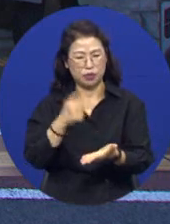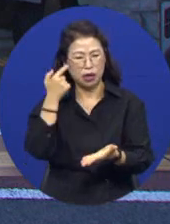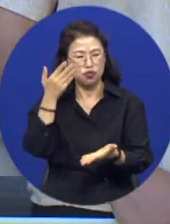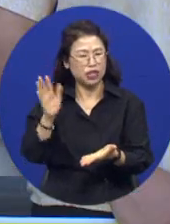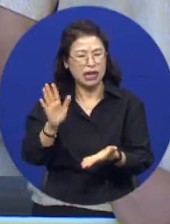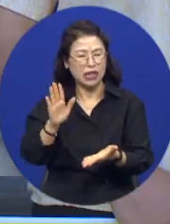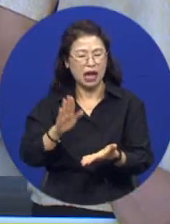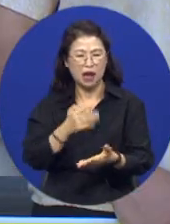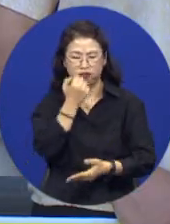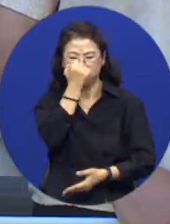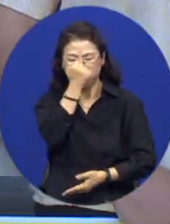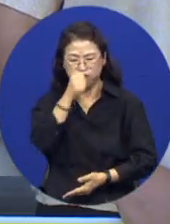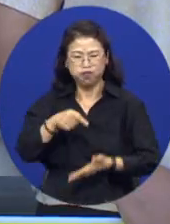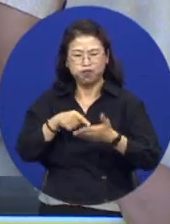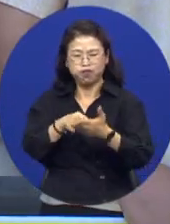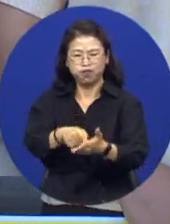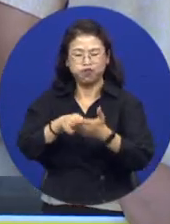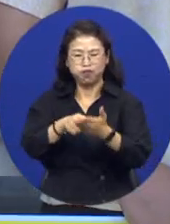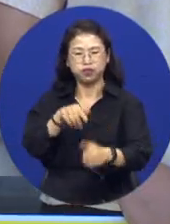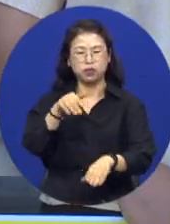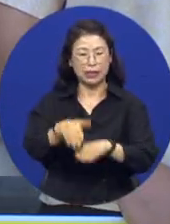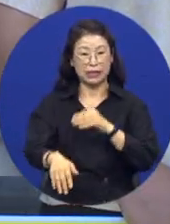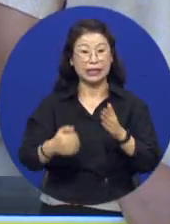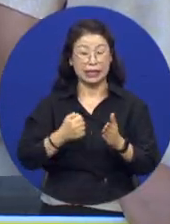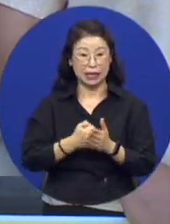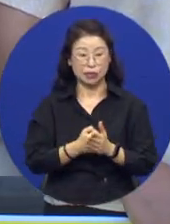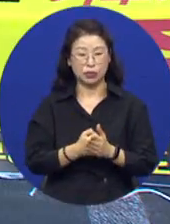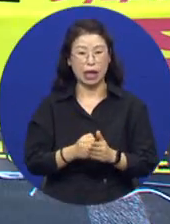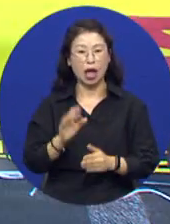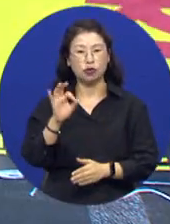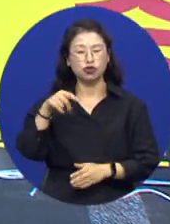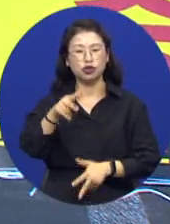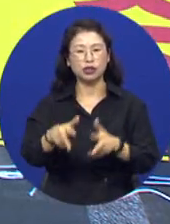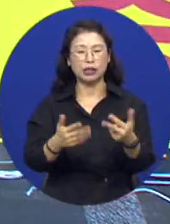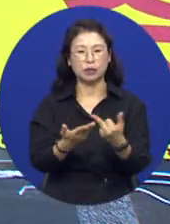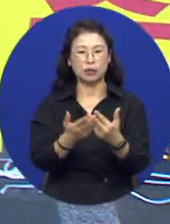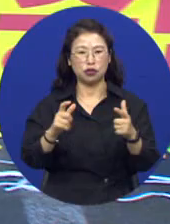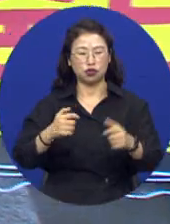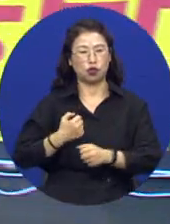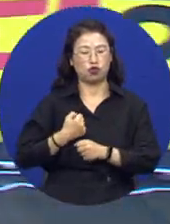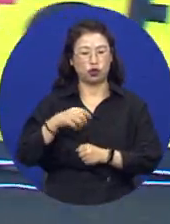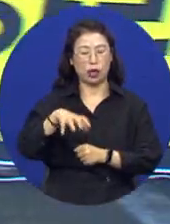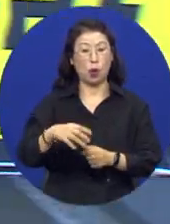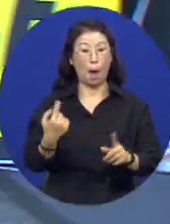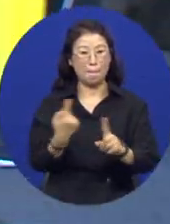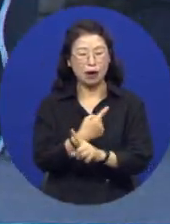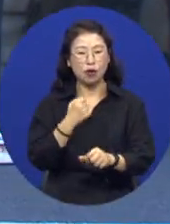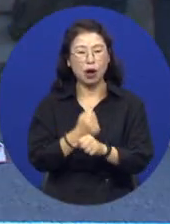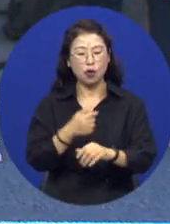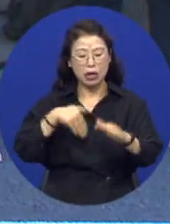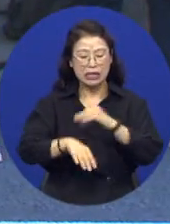묻지 않고 일방적으로 밀어붙이는 것이라며 우주산업이 제주를 군사기지로